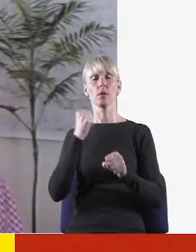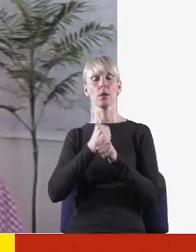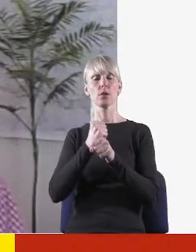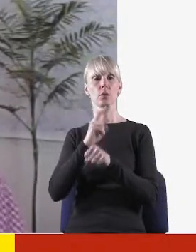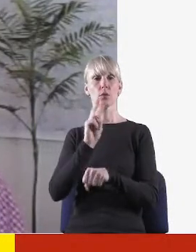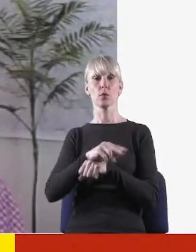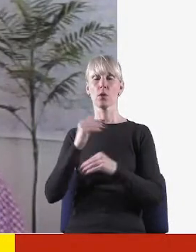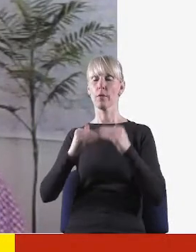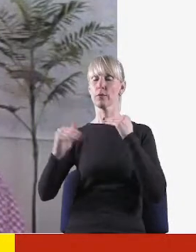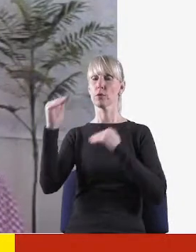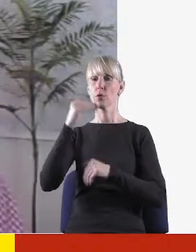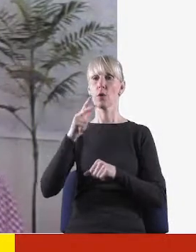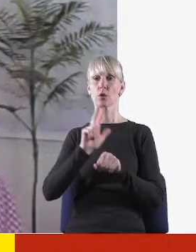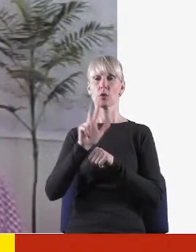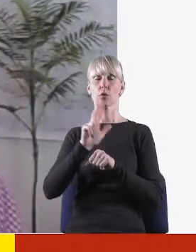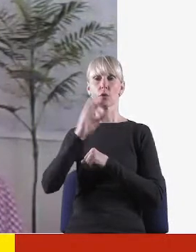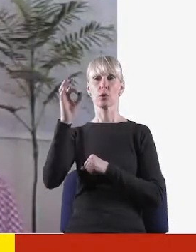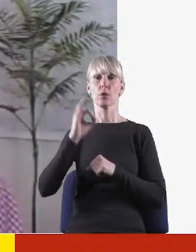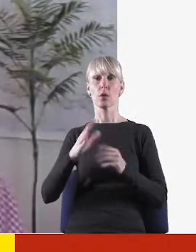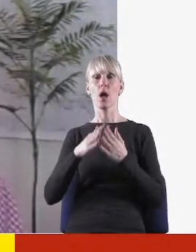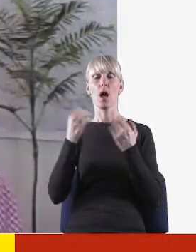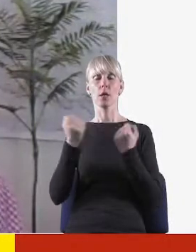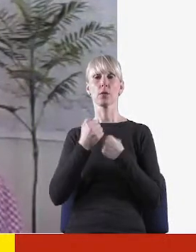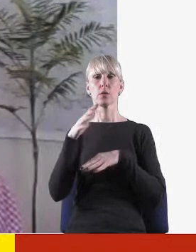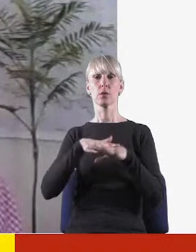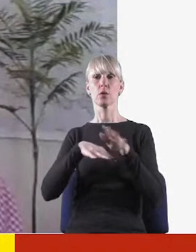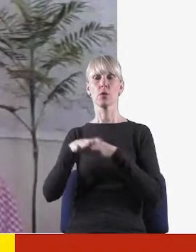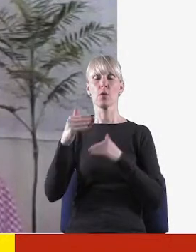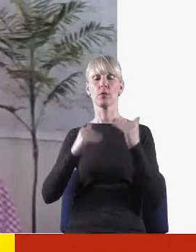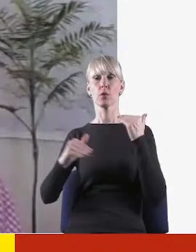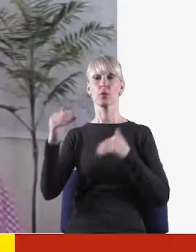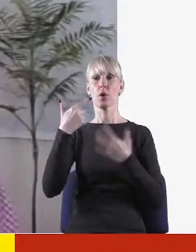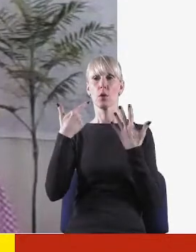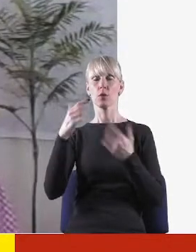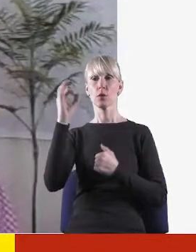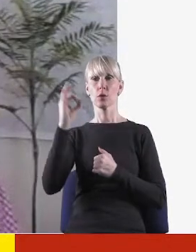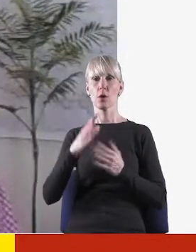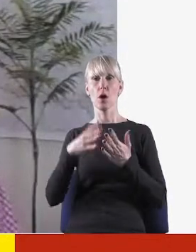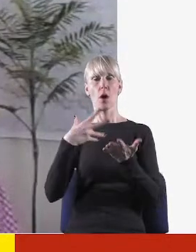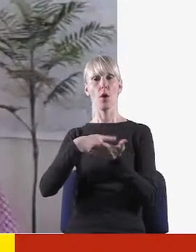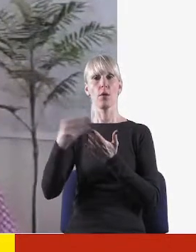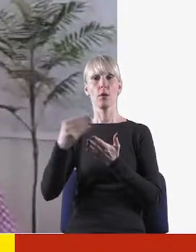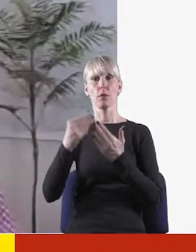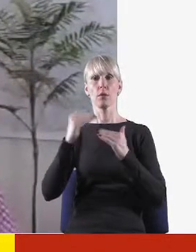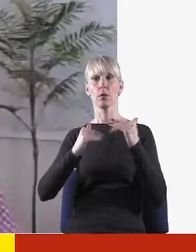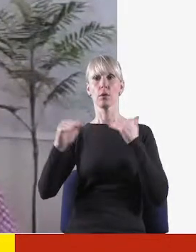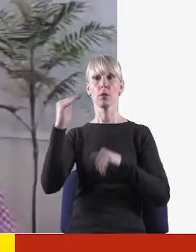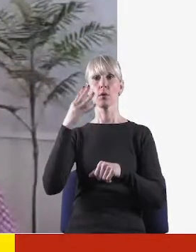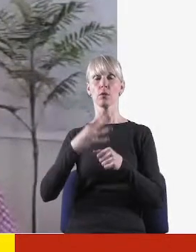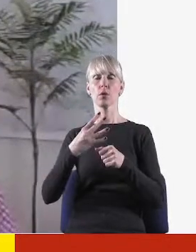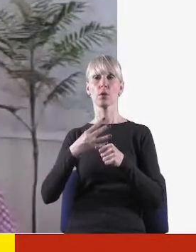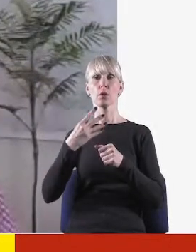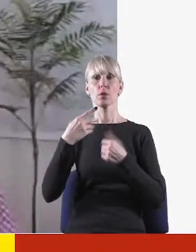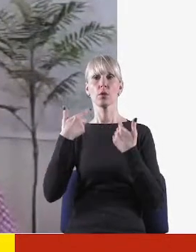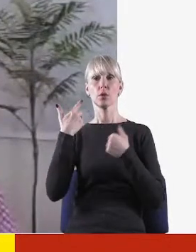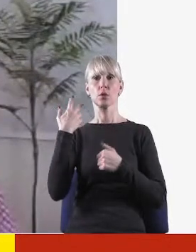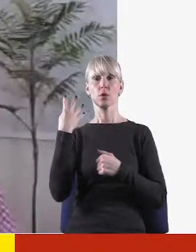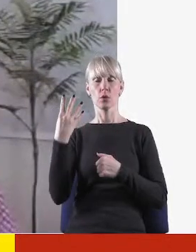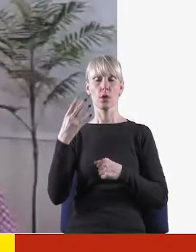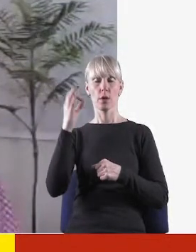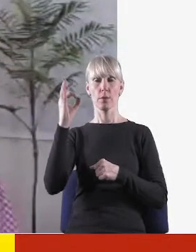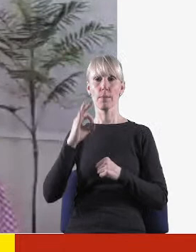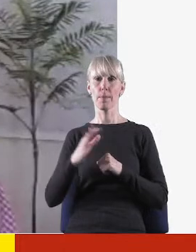13%, aktywność zawodowa wzrosła o 7%, wynagrodzenia wzrosły o 44%,